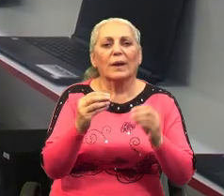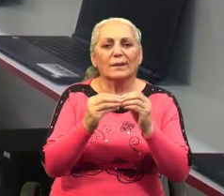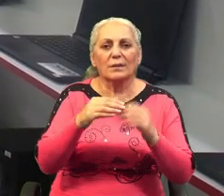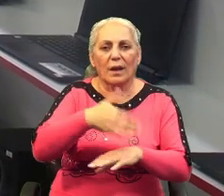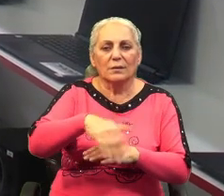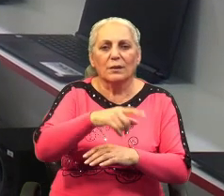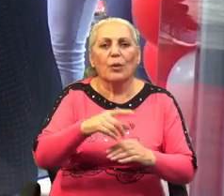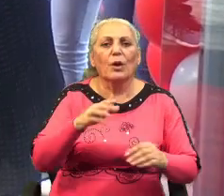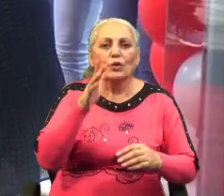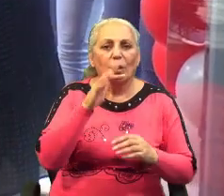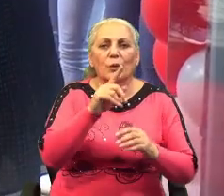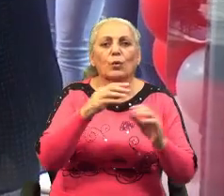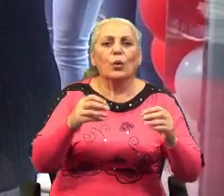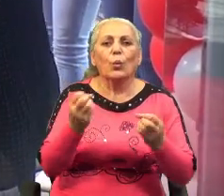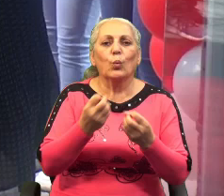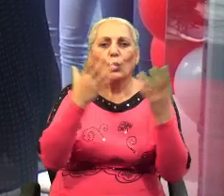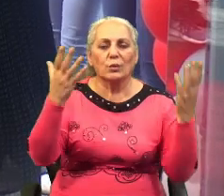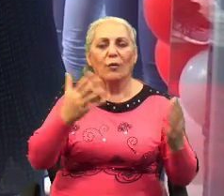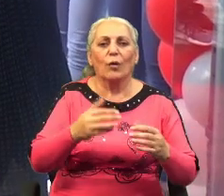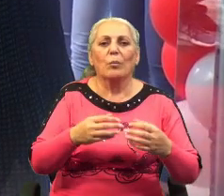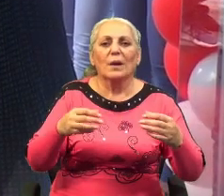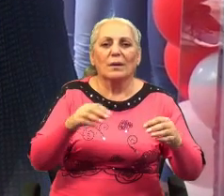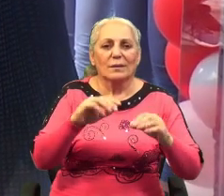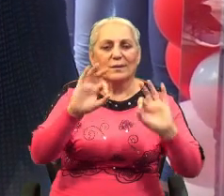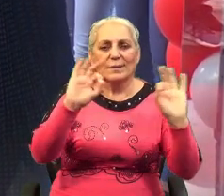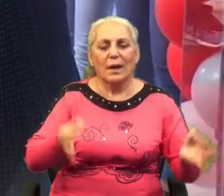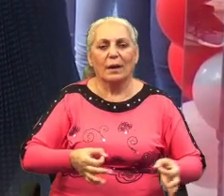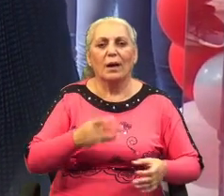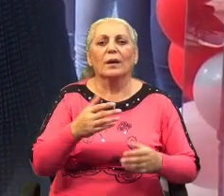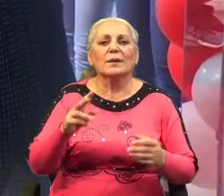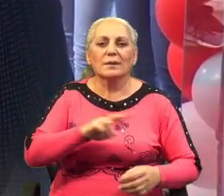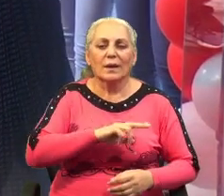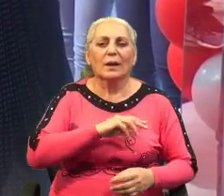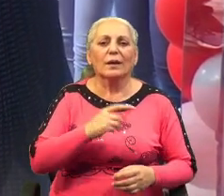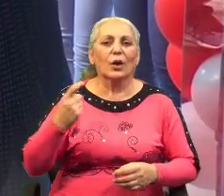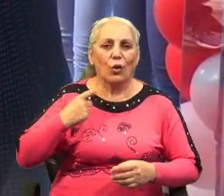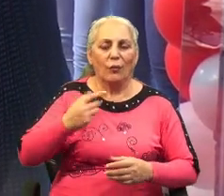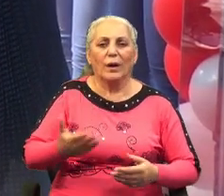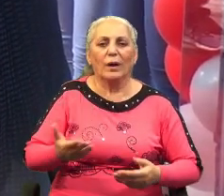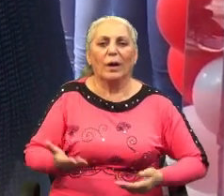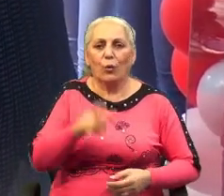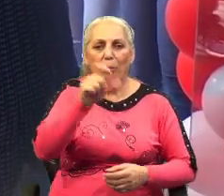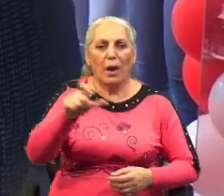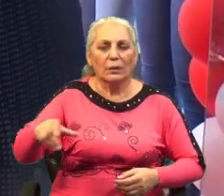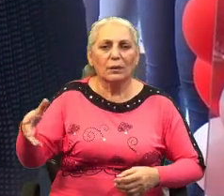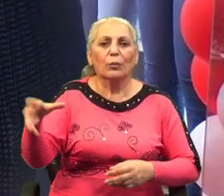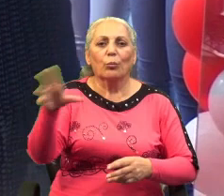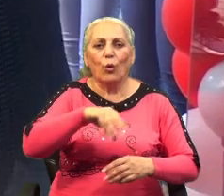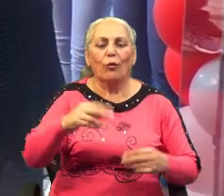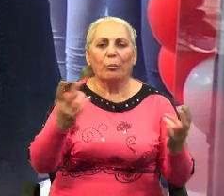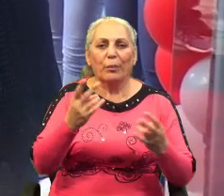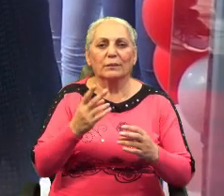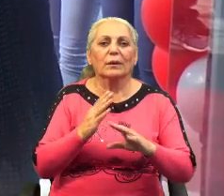ու ընդարձակ սրահ։ Այս ամենը սիրելի Վանաձորցին է, արվում է հենց ձեզ համար, որպեսզի դուք կարողանաք օգտվել